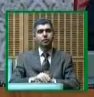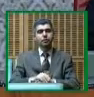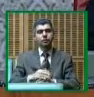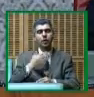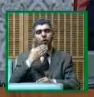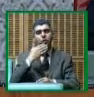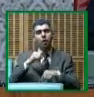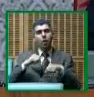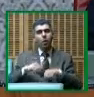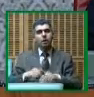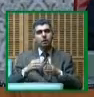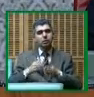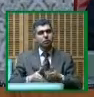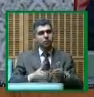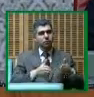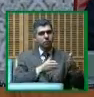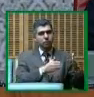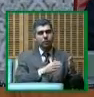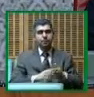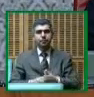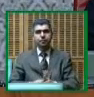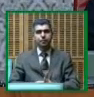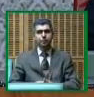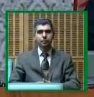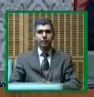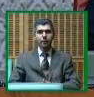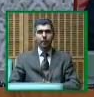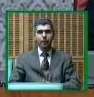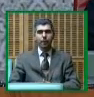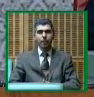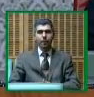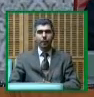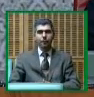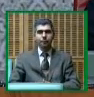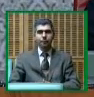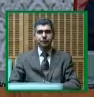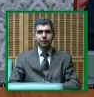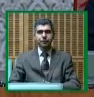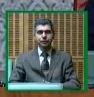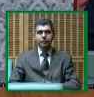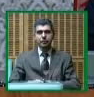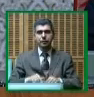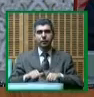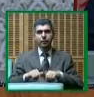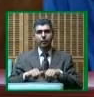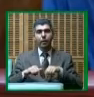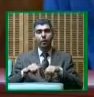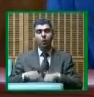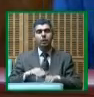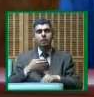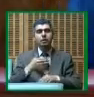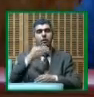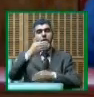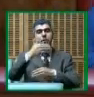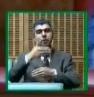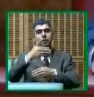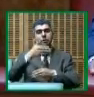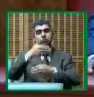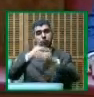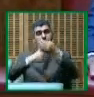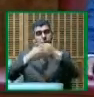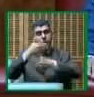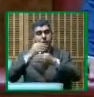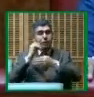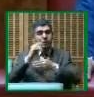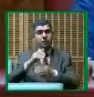شكرا لكم سيد الوزير على المساهمة، وننتقل إلى السؤالين الموجهين للسيد وزير السكنة،